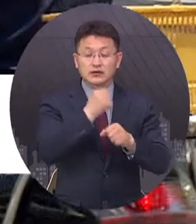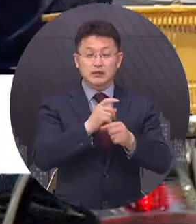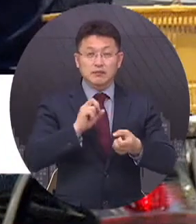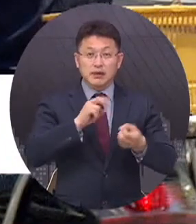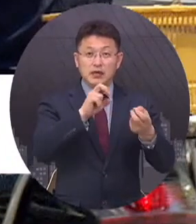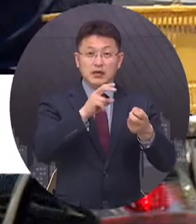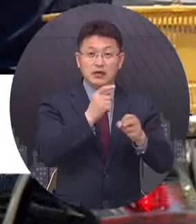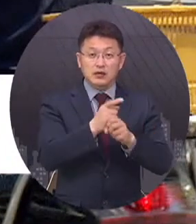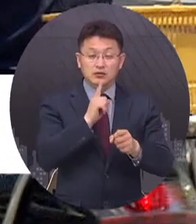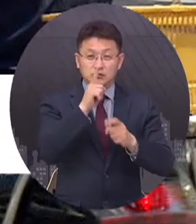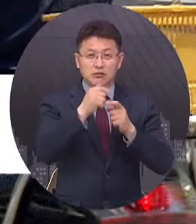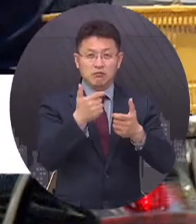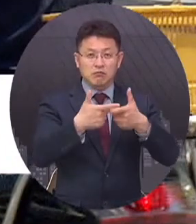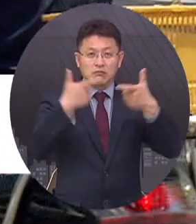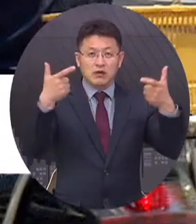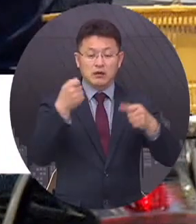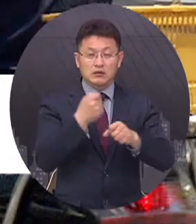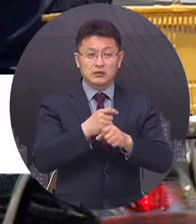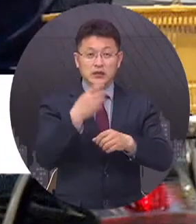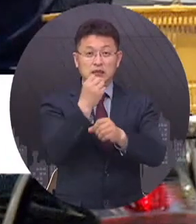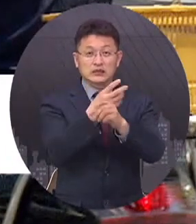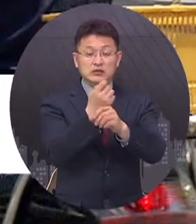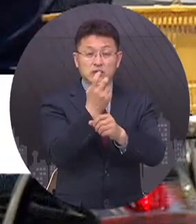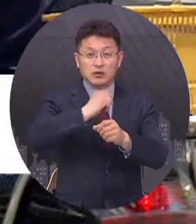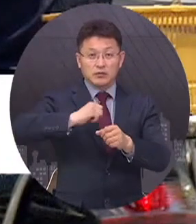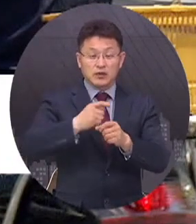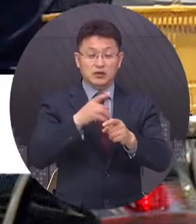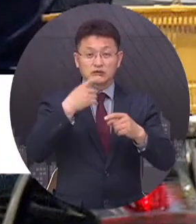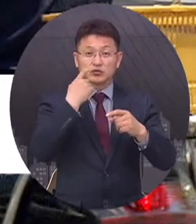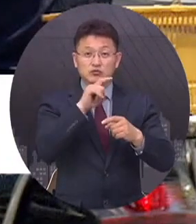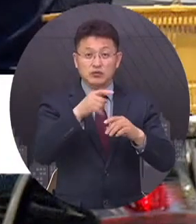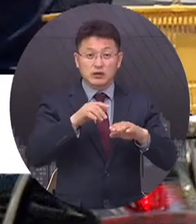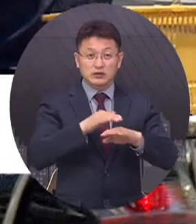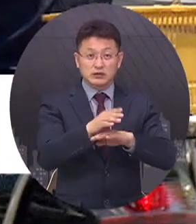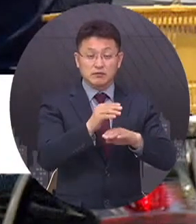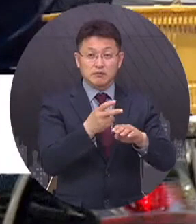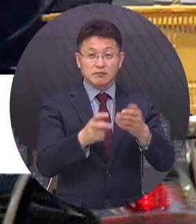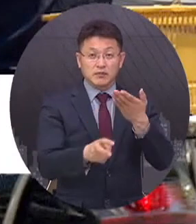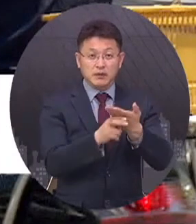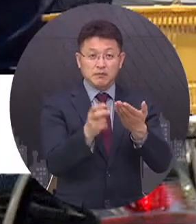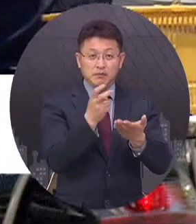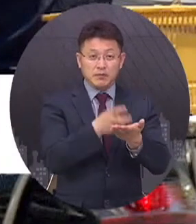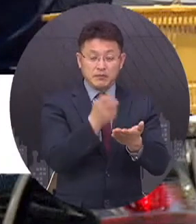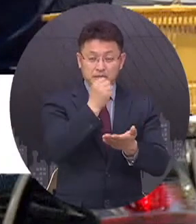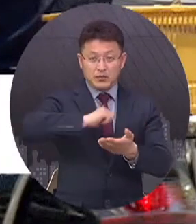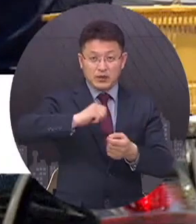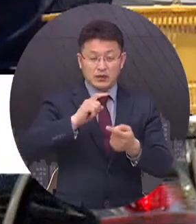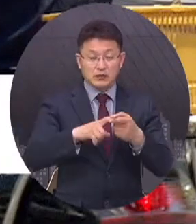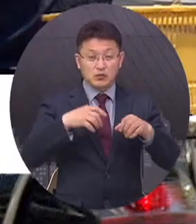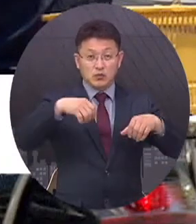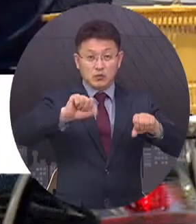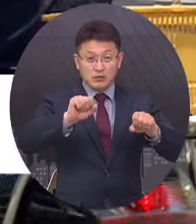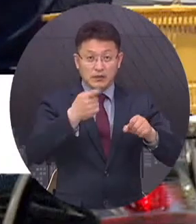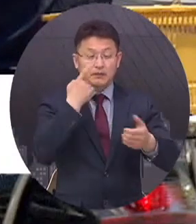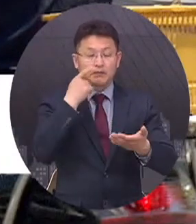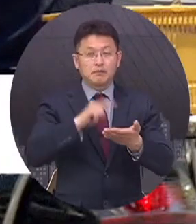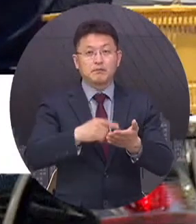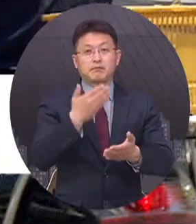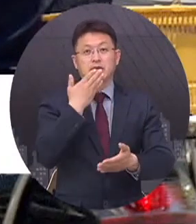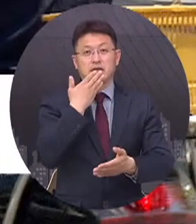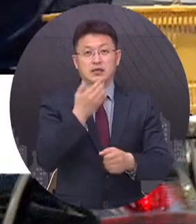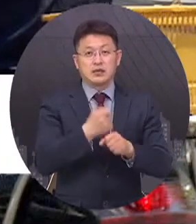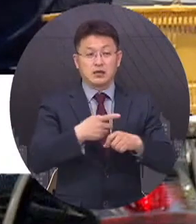배달 주문이 폭주하면서 신호 위반에 또 중앙선 침범 같은 법규 위반하는 오토바이 쉽게 볼 수가 있습니다.